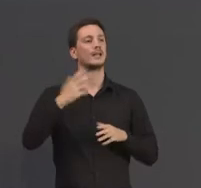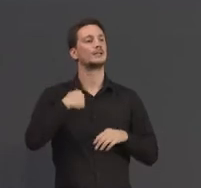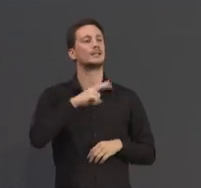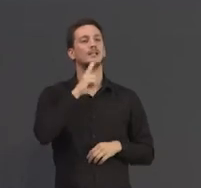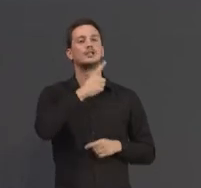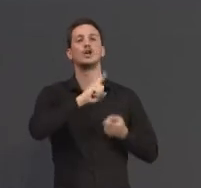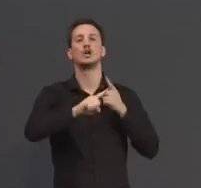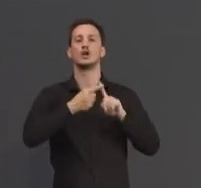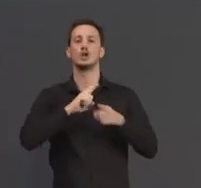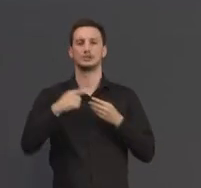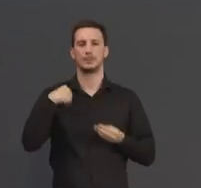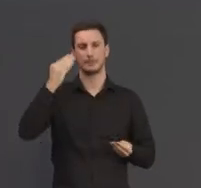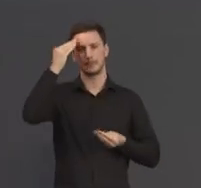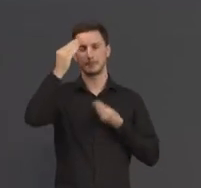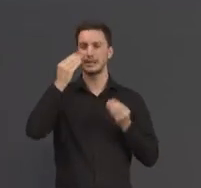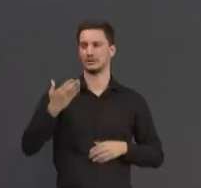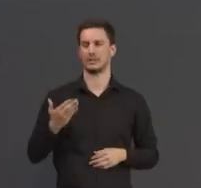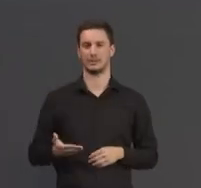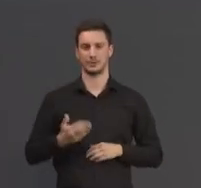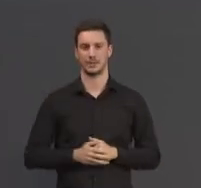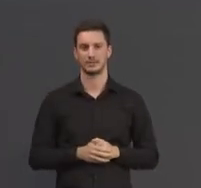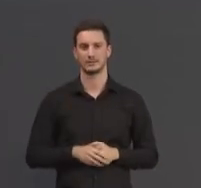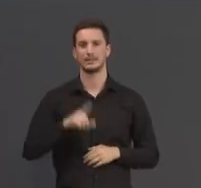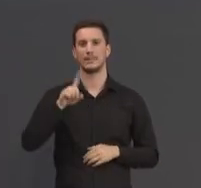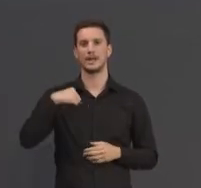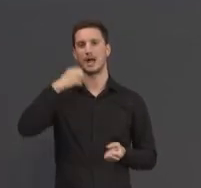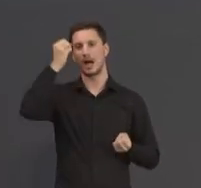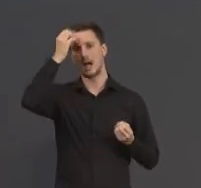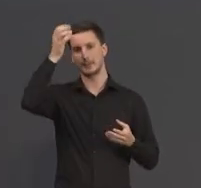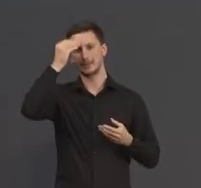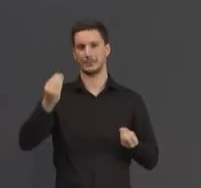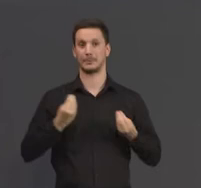un parell de coses que penso que són importants i que he après vivint a